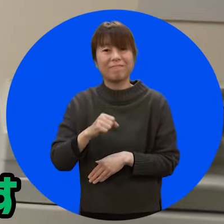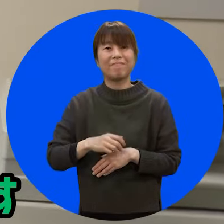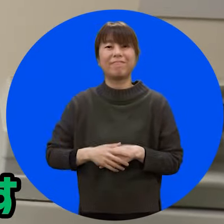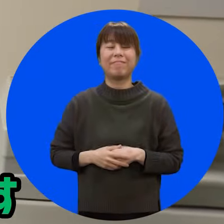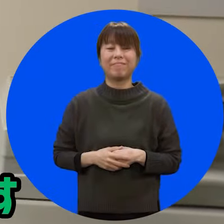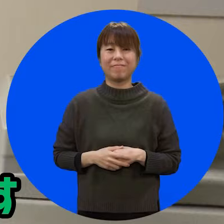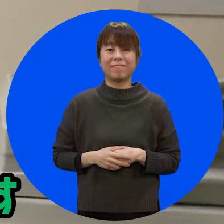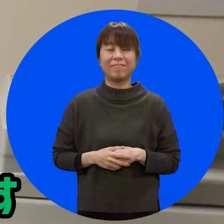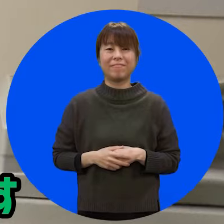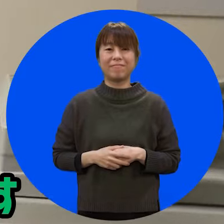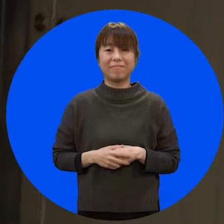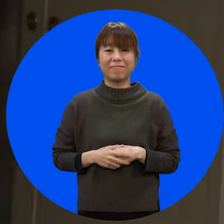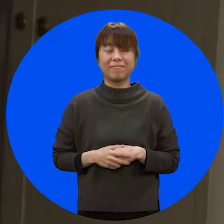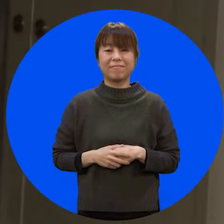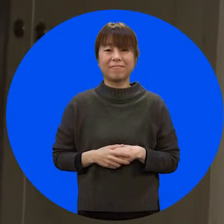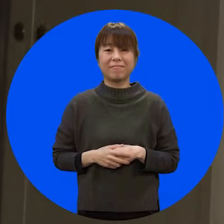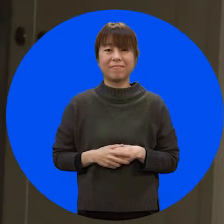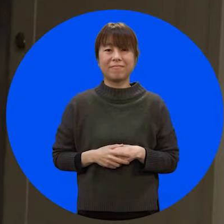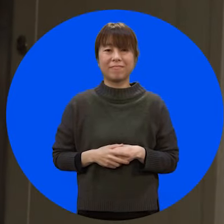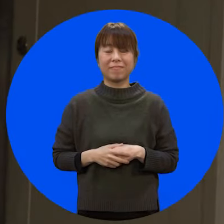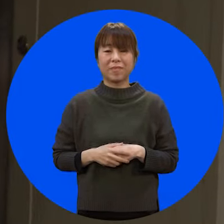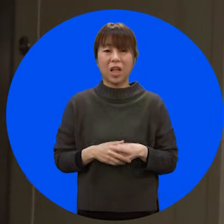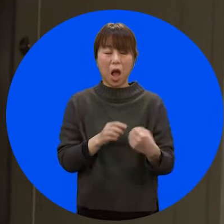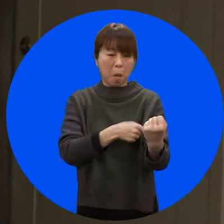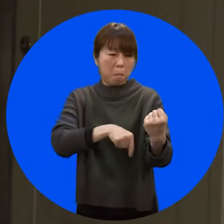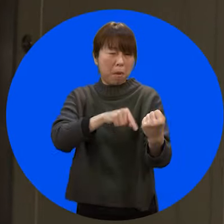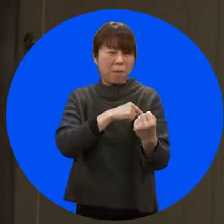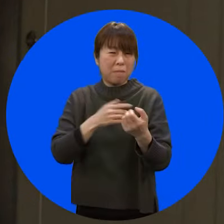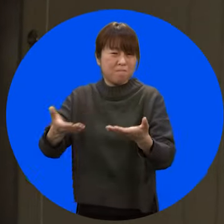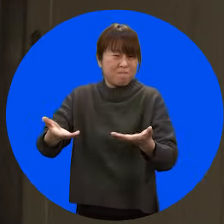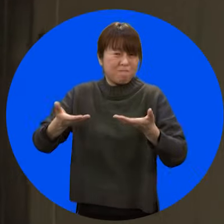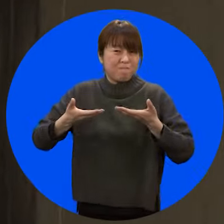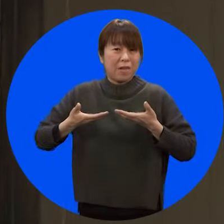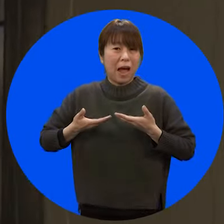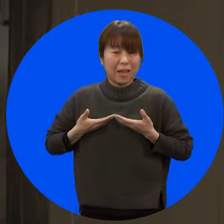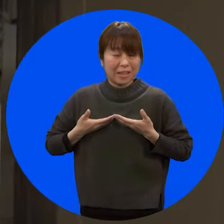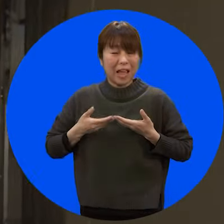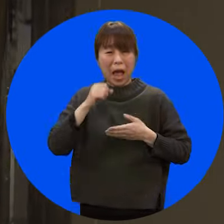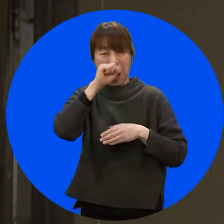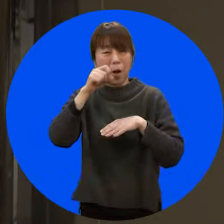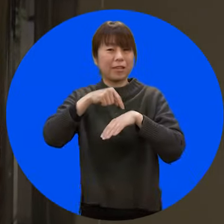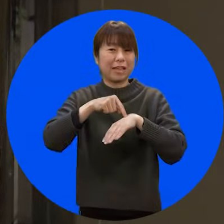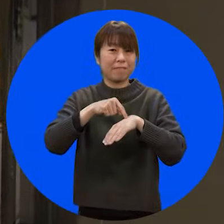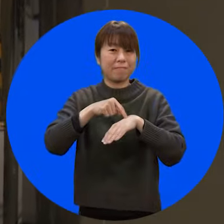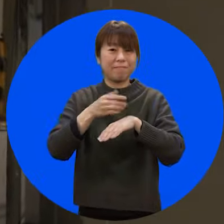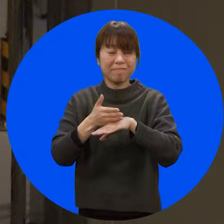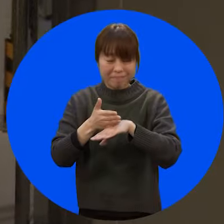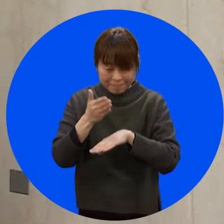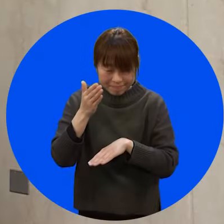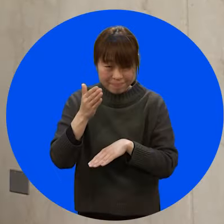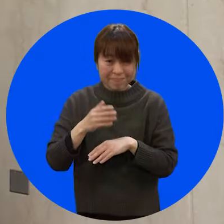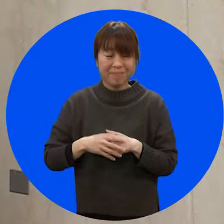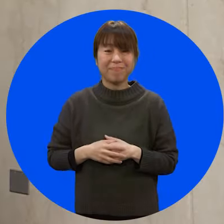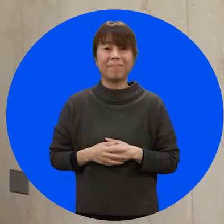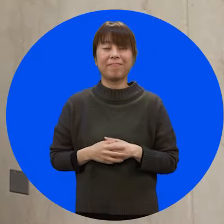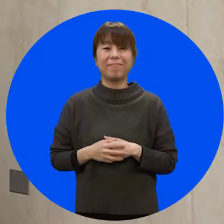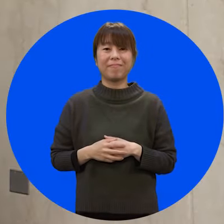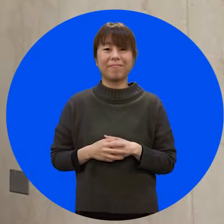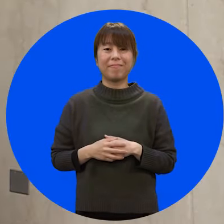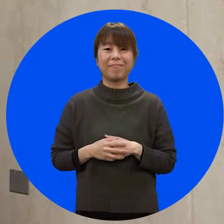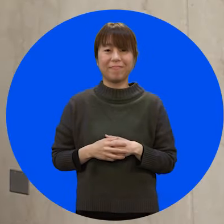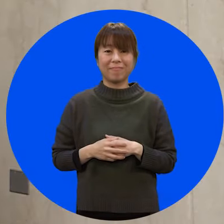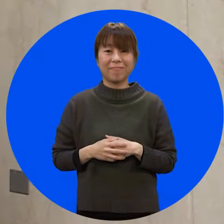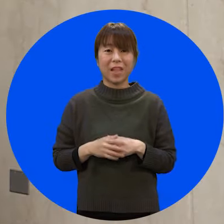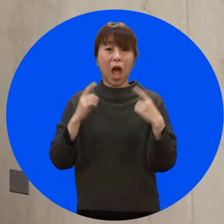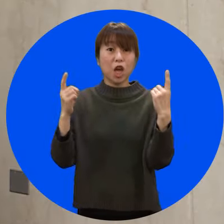常にあの良い機会だと思います。 たくさんのパワーをいただけて本当に素敵な時間でした。ありがとうございました。 イベ